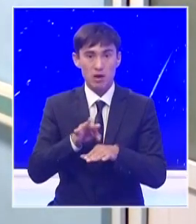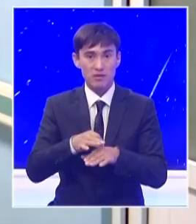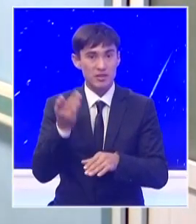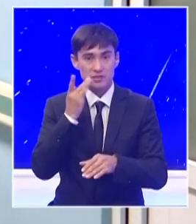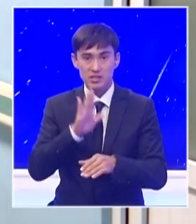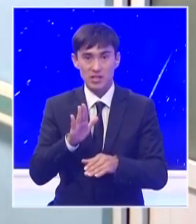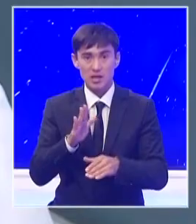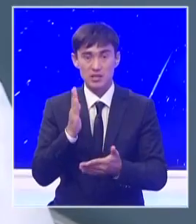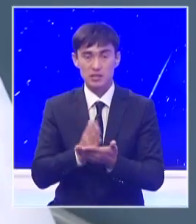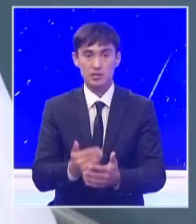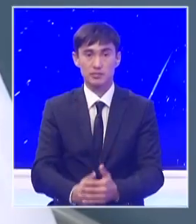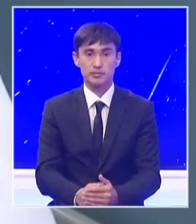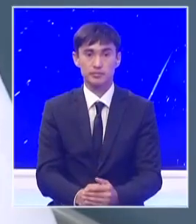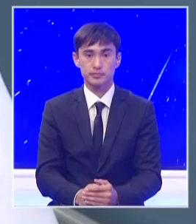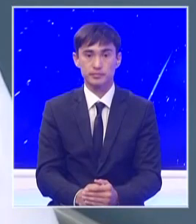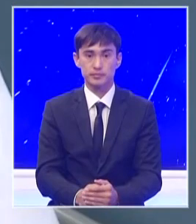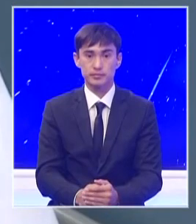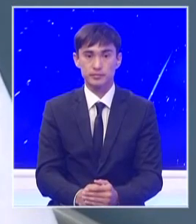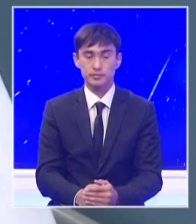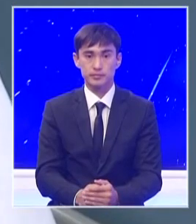ими являются.